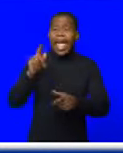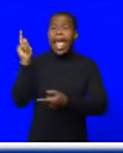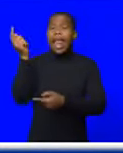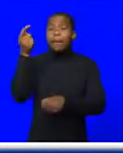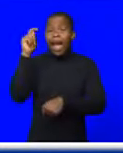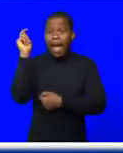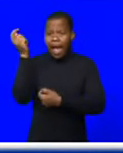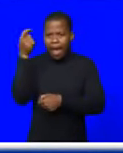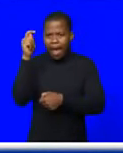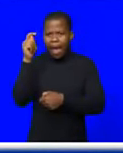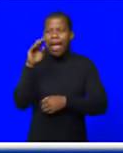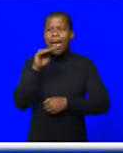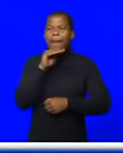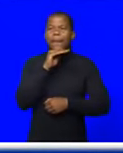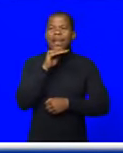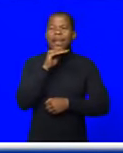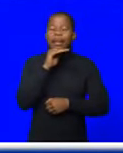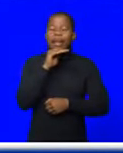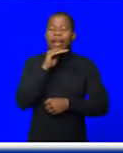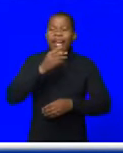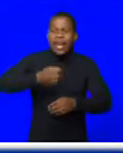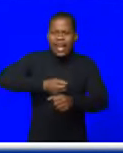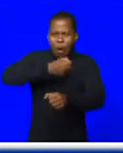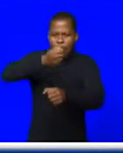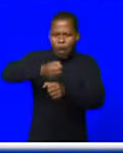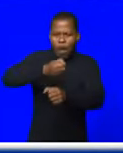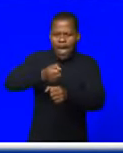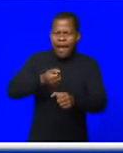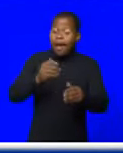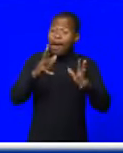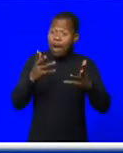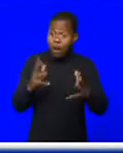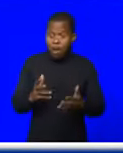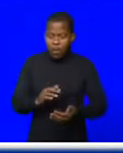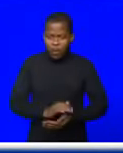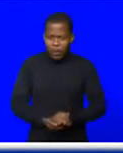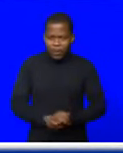ukuthi utawusebenza njani